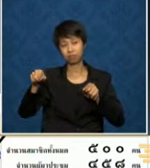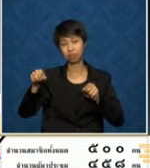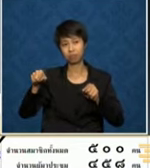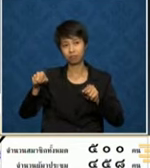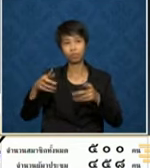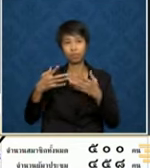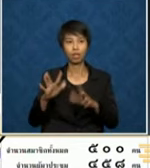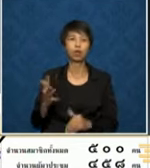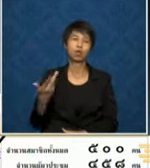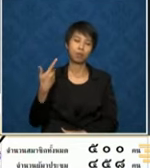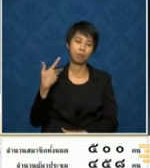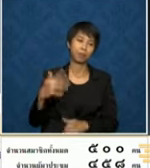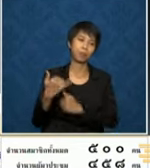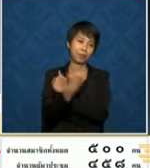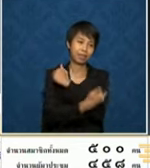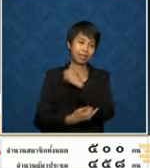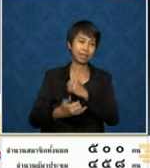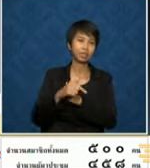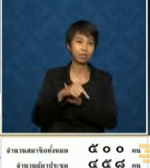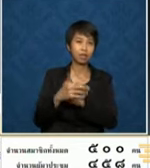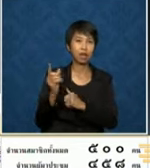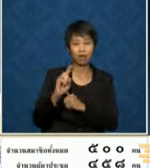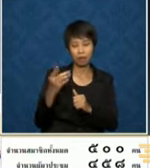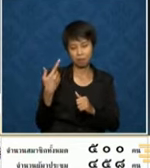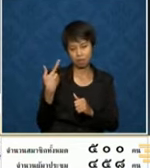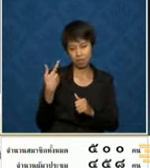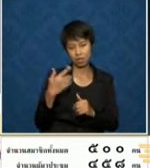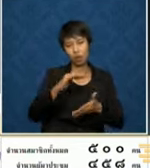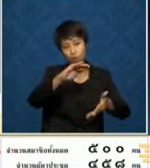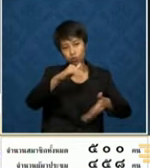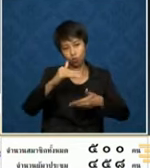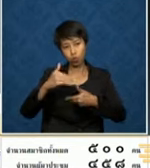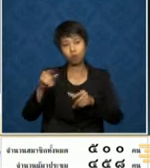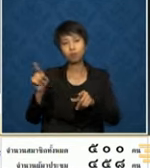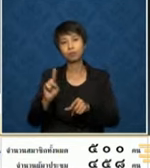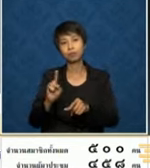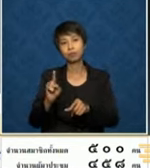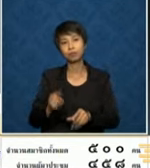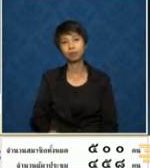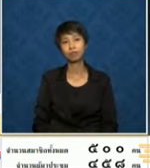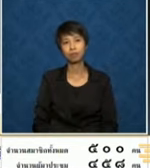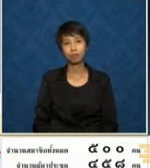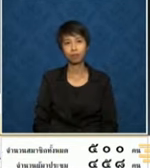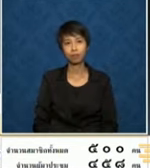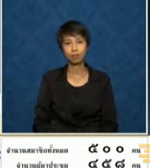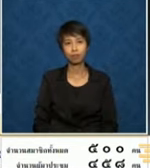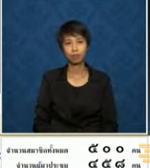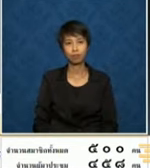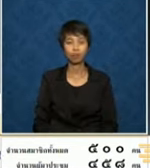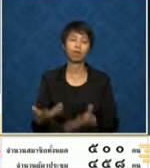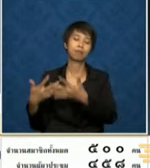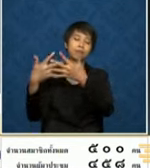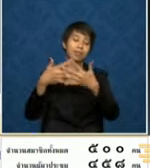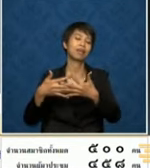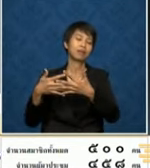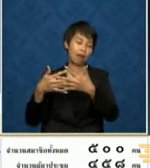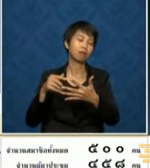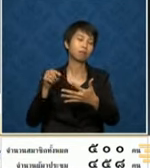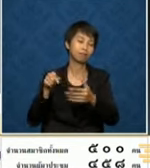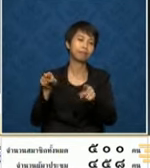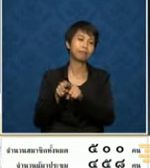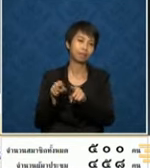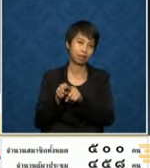ทศนี้ก็มีคู่แข่งของประเทศนำเข้าที่สำคัญเดียวกับเรานั่นก็คือประเทศสหรัฐอเมริกาค่ะไม่